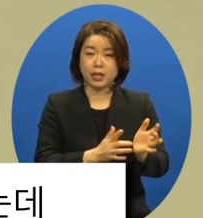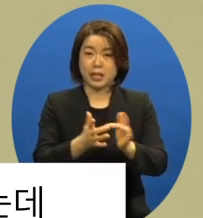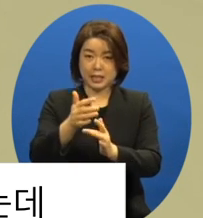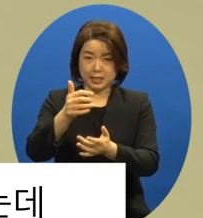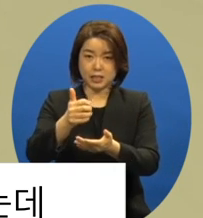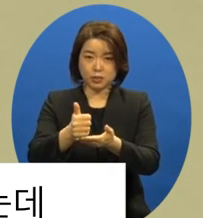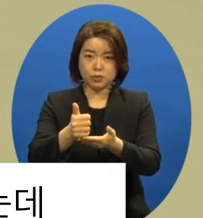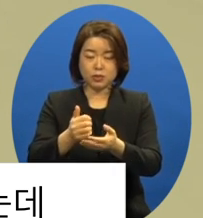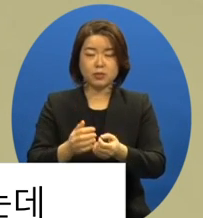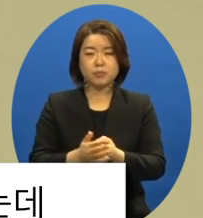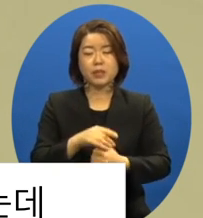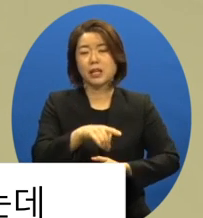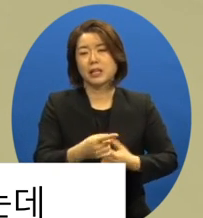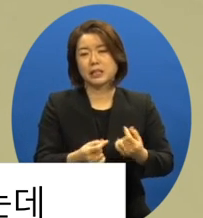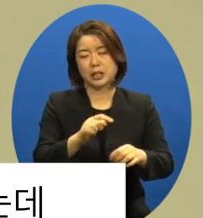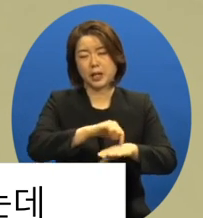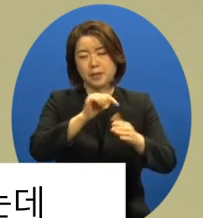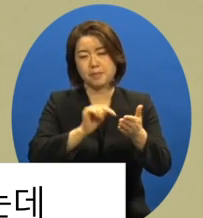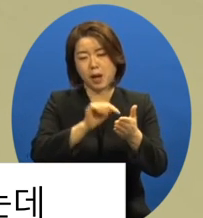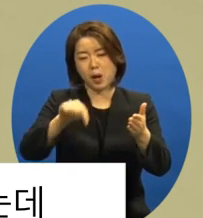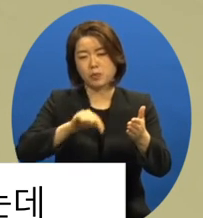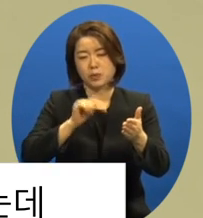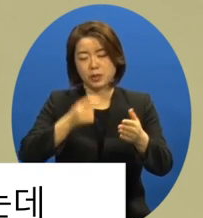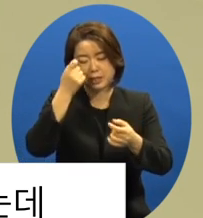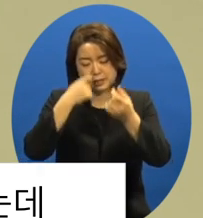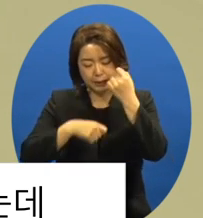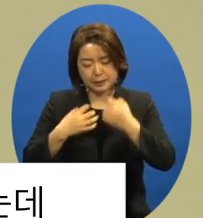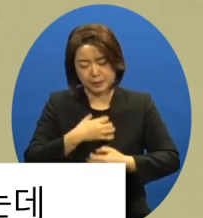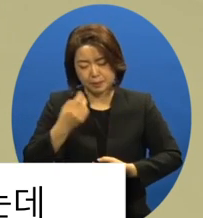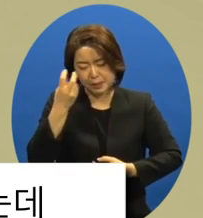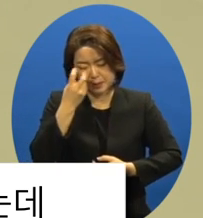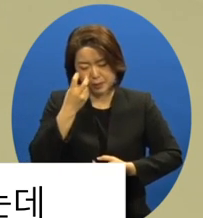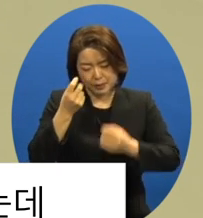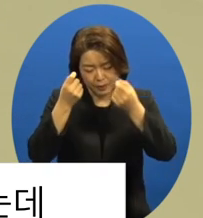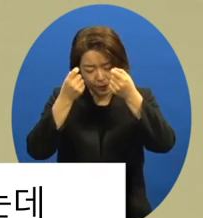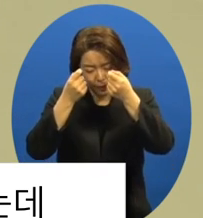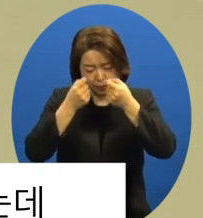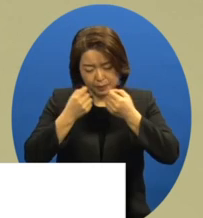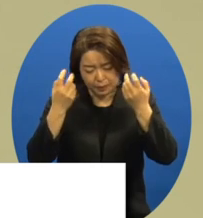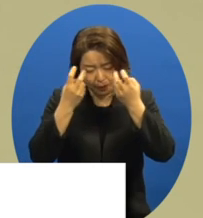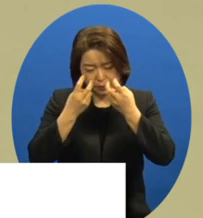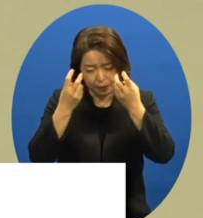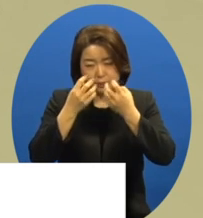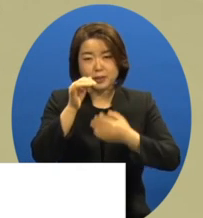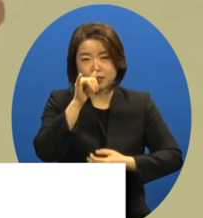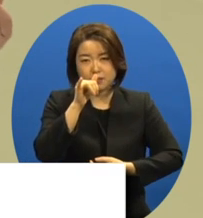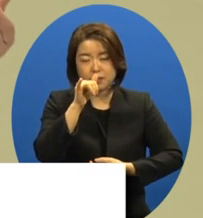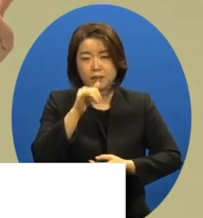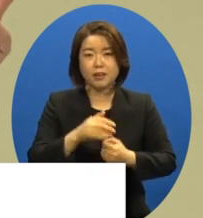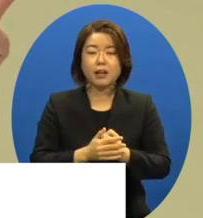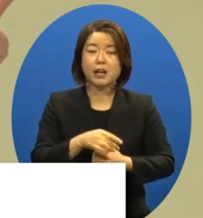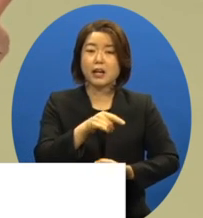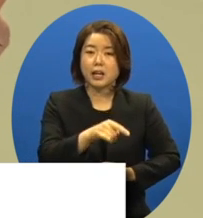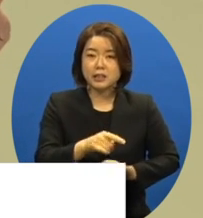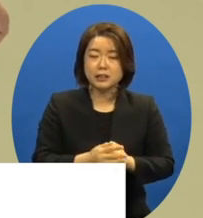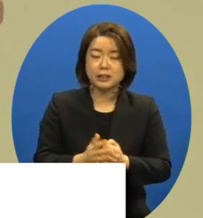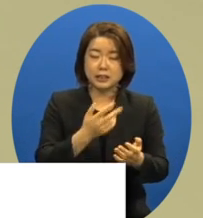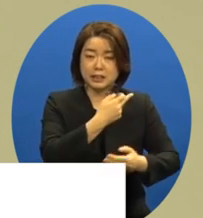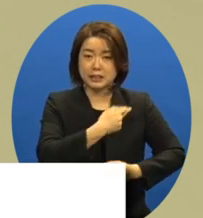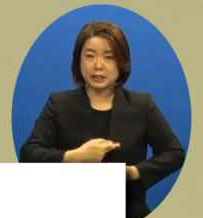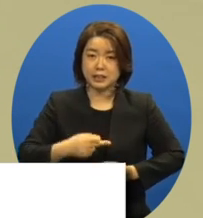예수님께서 그렇게 마음에는 슬픔과 눈물이 가득하셨는데 그 제자들의